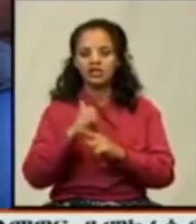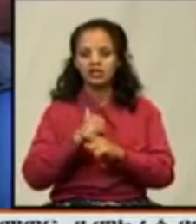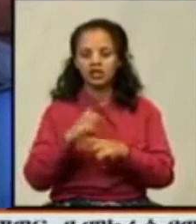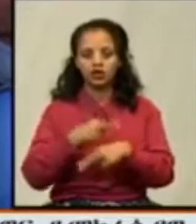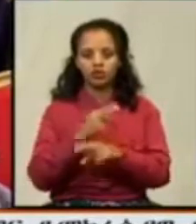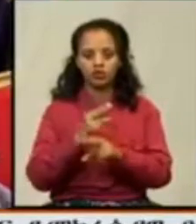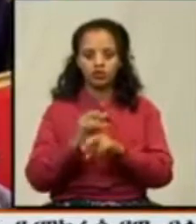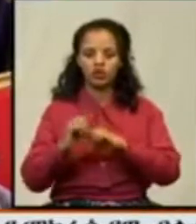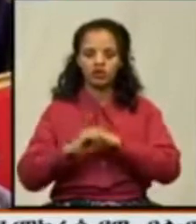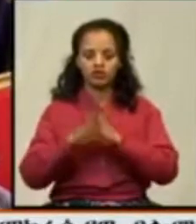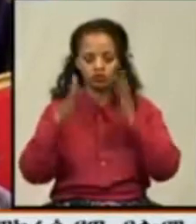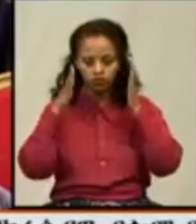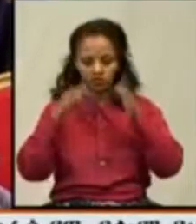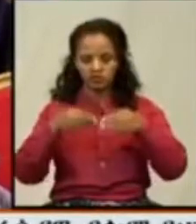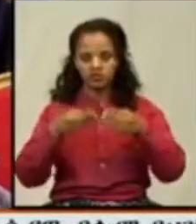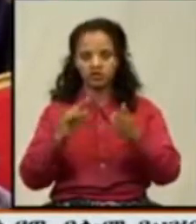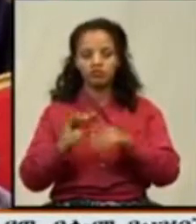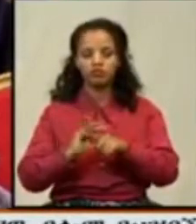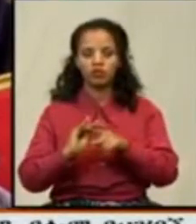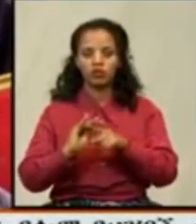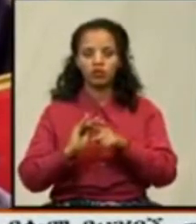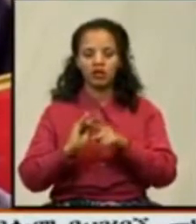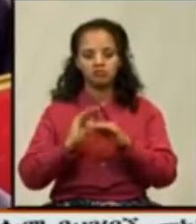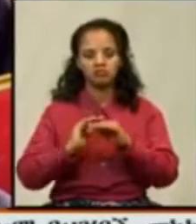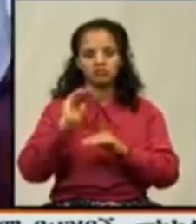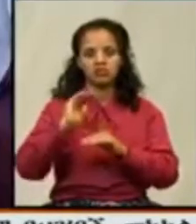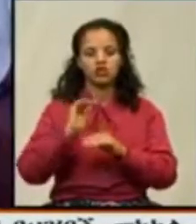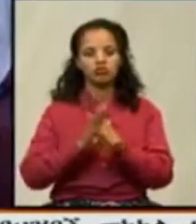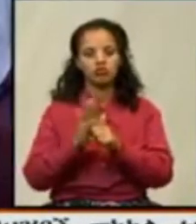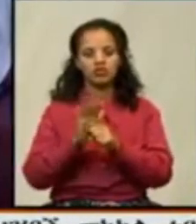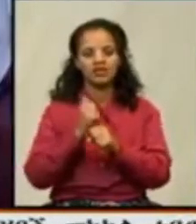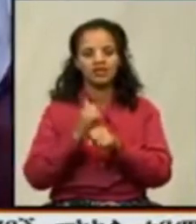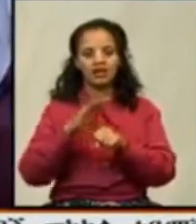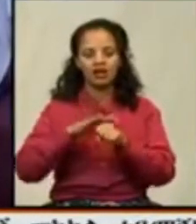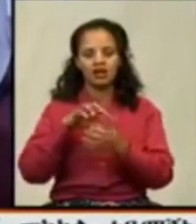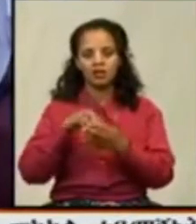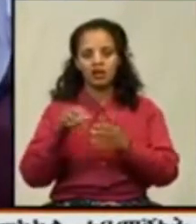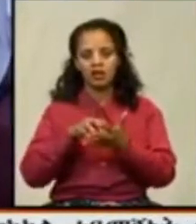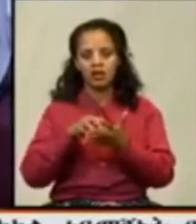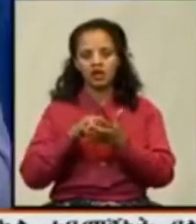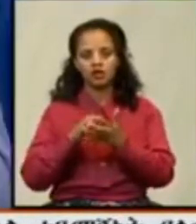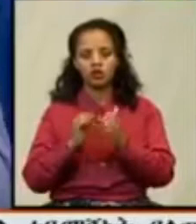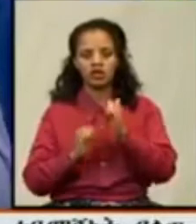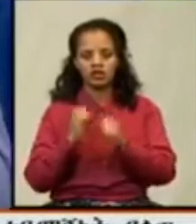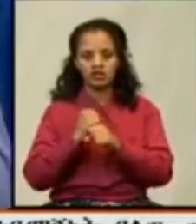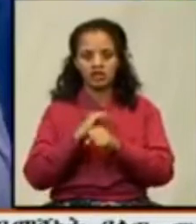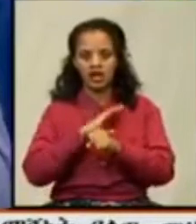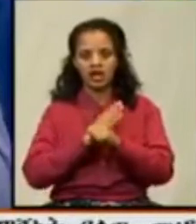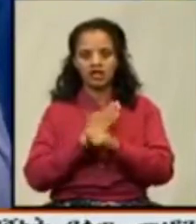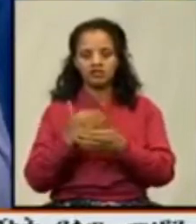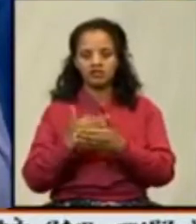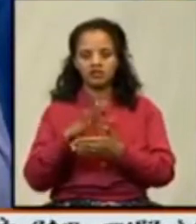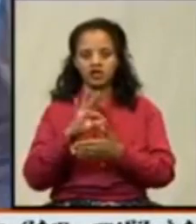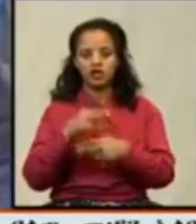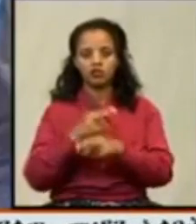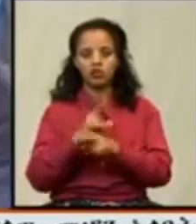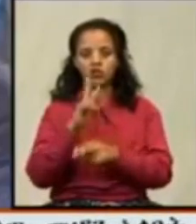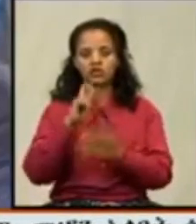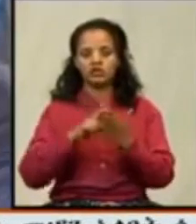ቢሮም ለዘርፉ ትኩረት በመስጠት በሙያ የተካነ ብቁና በስራ ገበያ ላይ ተወዳዳሪ የሰው ኃይል ለማፍራት እየሰራ ይገኛል። የቢሮው